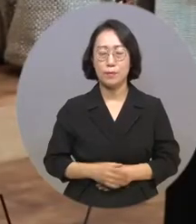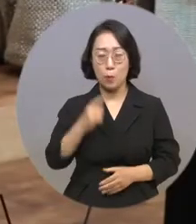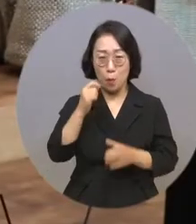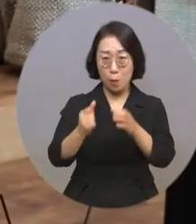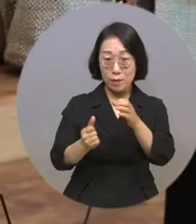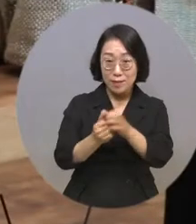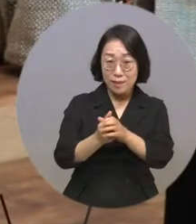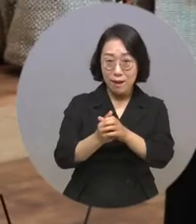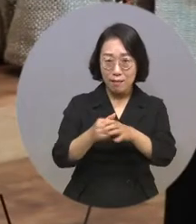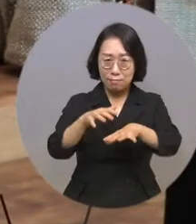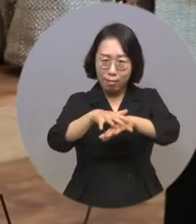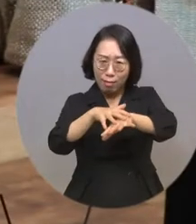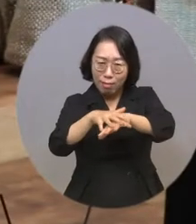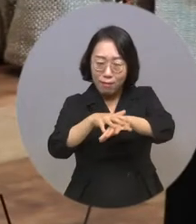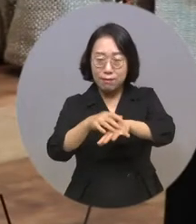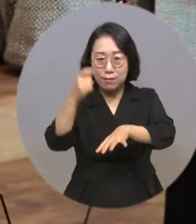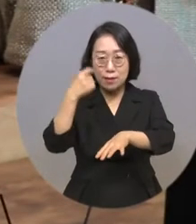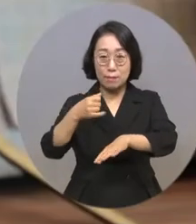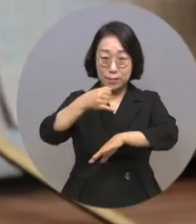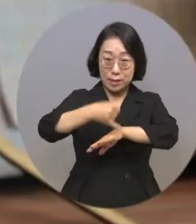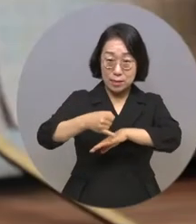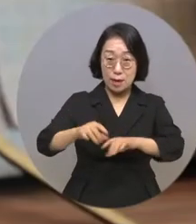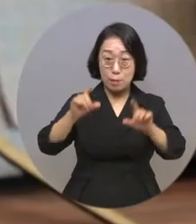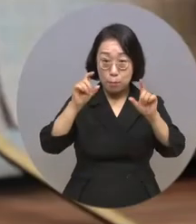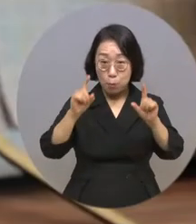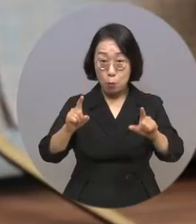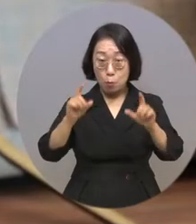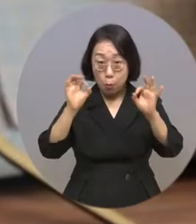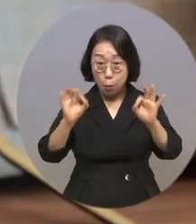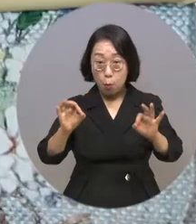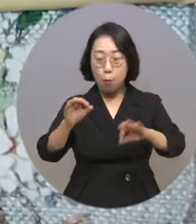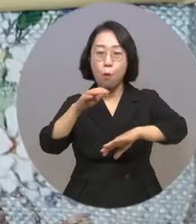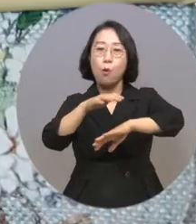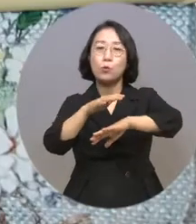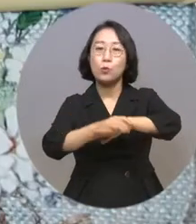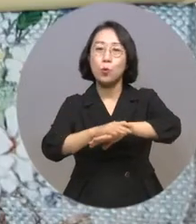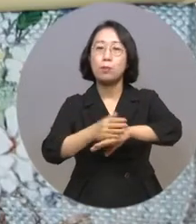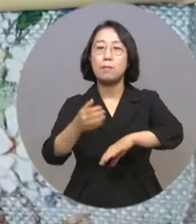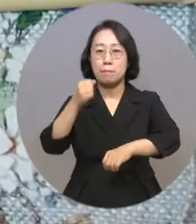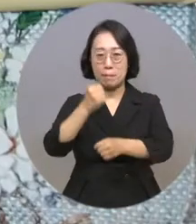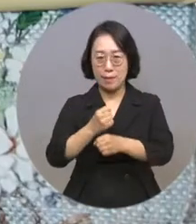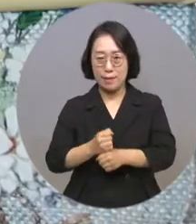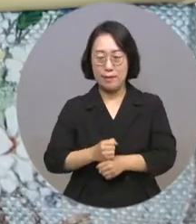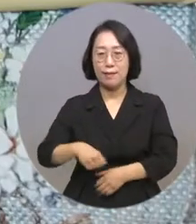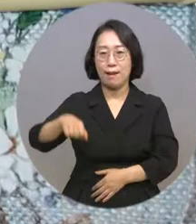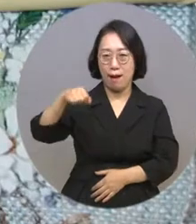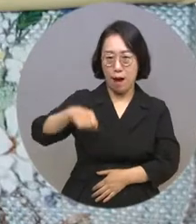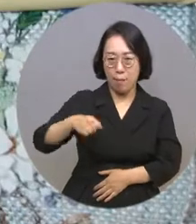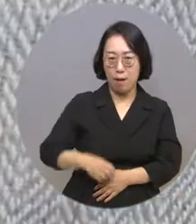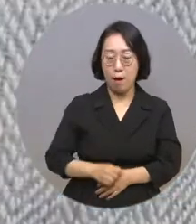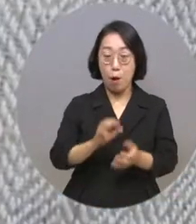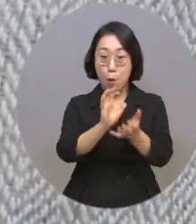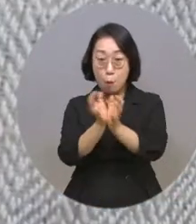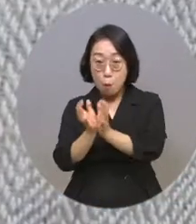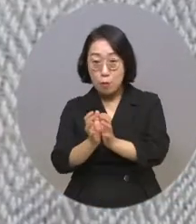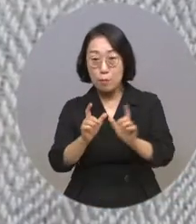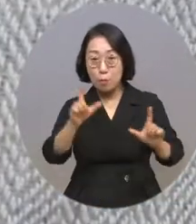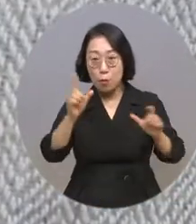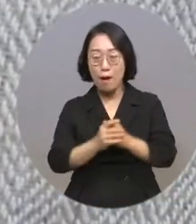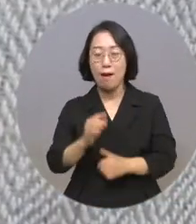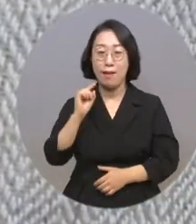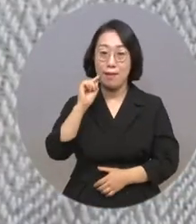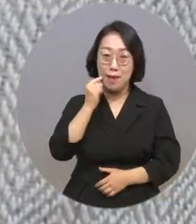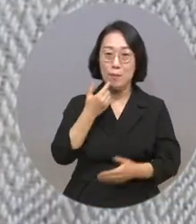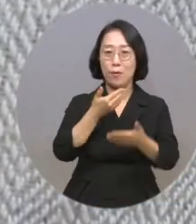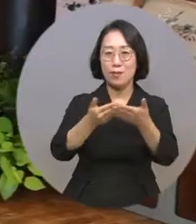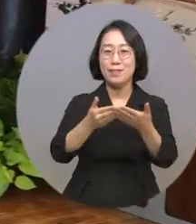독특한 소재와 디자인이 눈길을 끄는 수제품 가방. 가방에 수놓아진 꽃은 활짝 피어 한 폭의